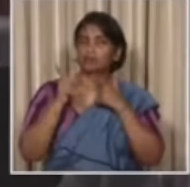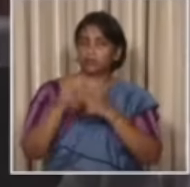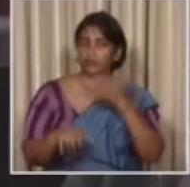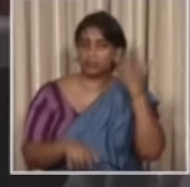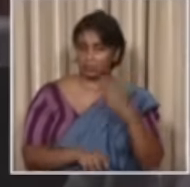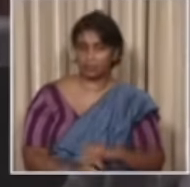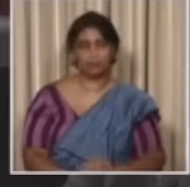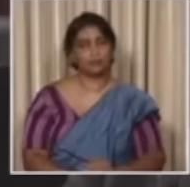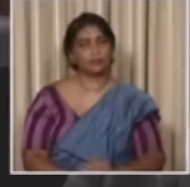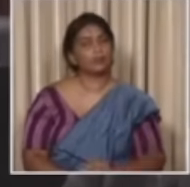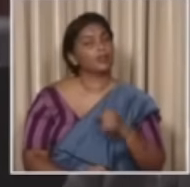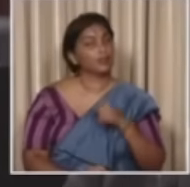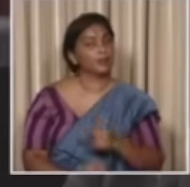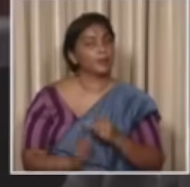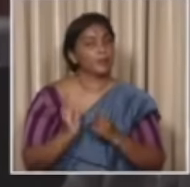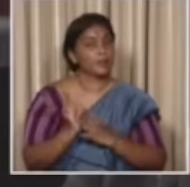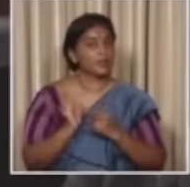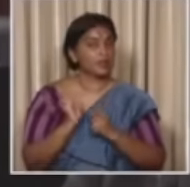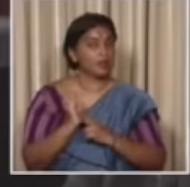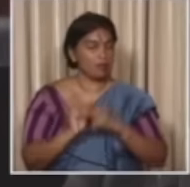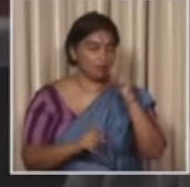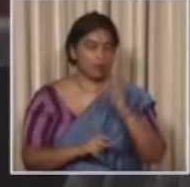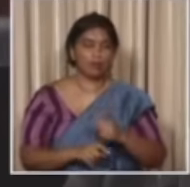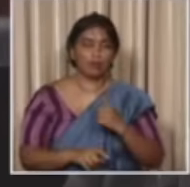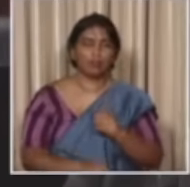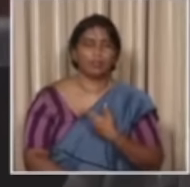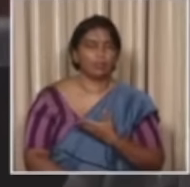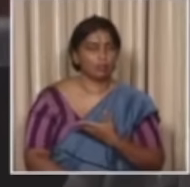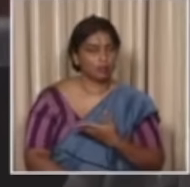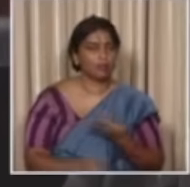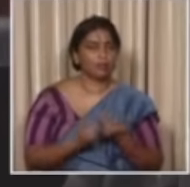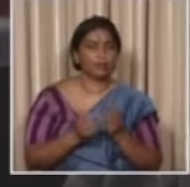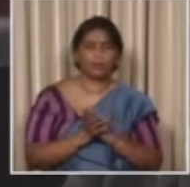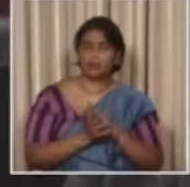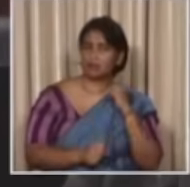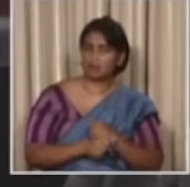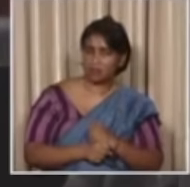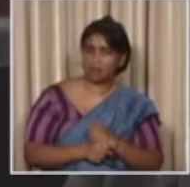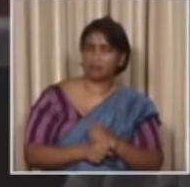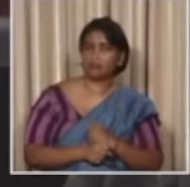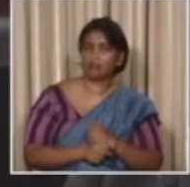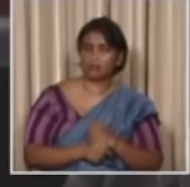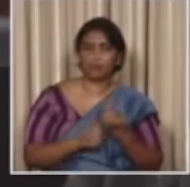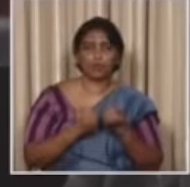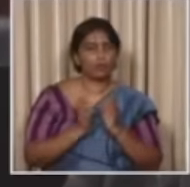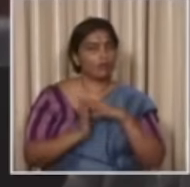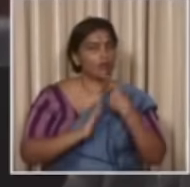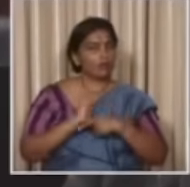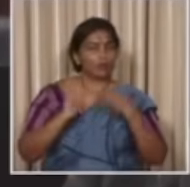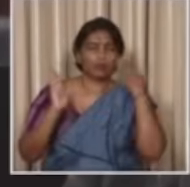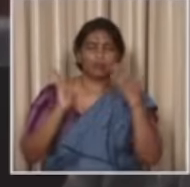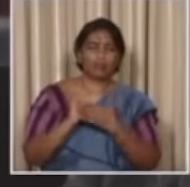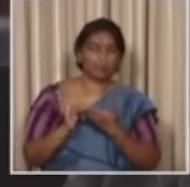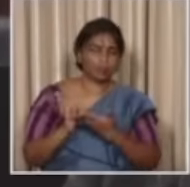දමන්න. මේජර් නිලාම් වැනි දක්ෂ නිලධාරීන් කලකිරිලා තමන්ගේම ආණ්ඩුව තමන්ගේ රට ගැන කලකිරිලා